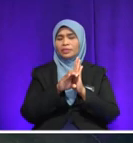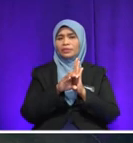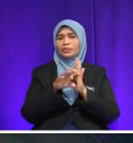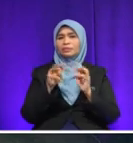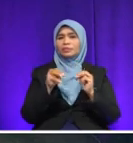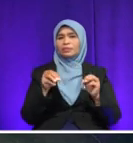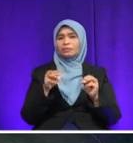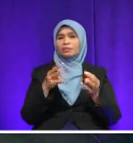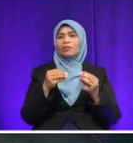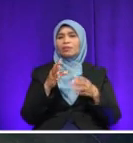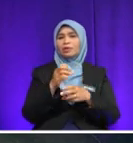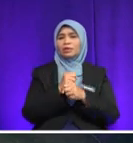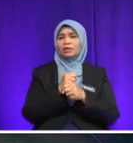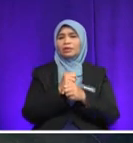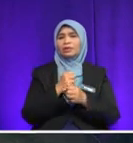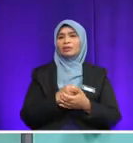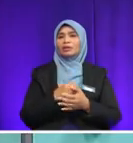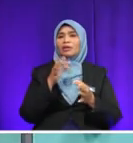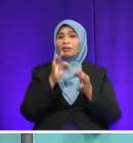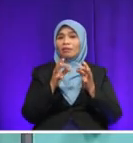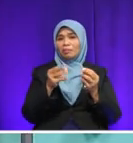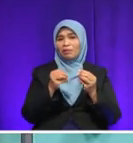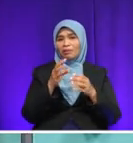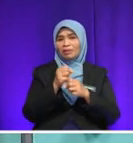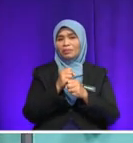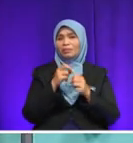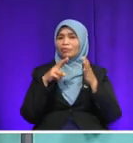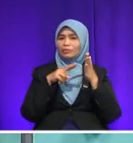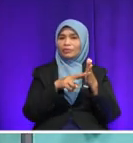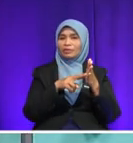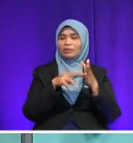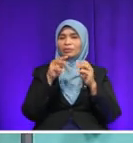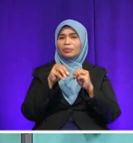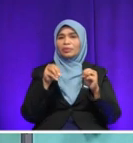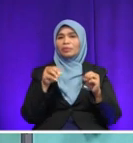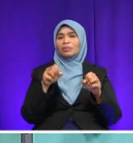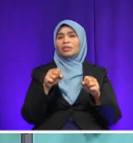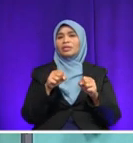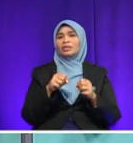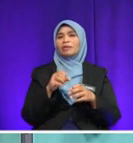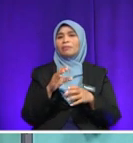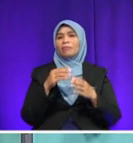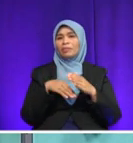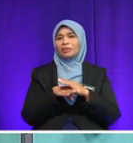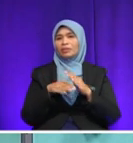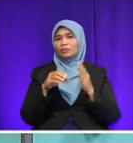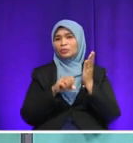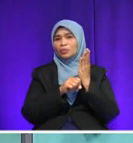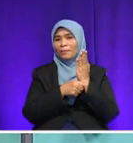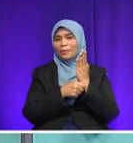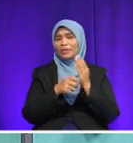yang sumber rujukan macam mana Ustaz Oke kalau nak dapat rujukan Oke kita berbuka dalam foto delima dalam